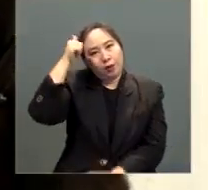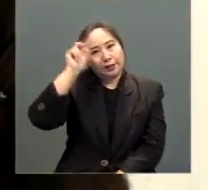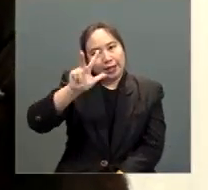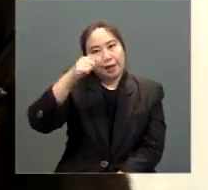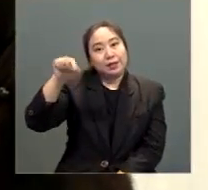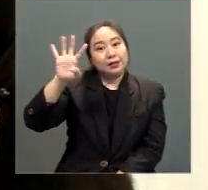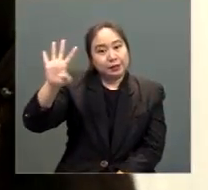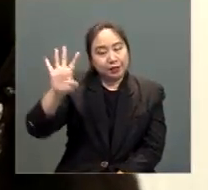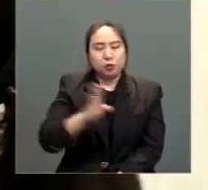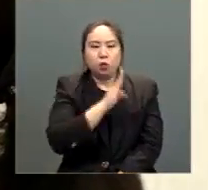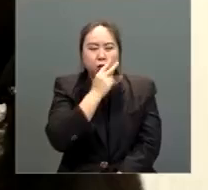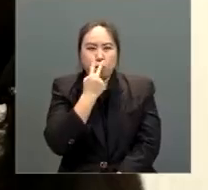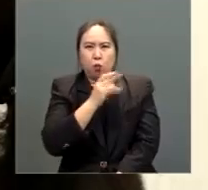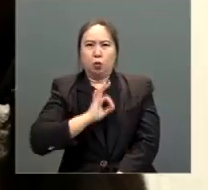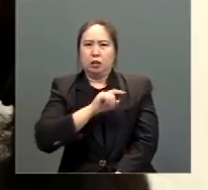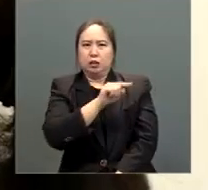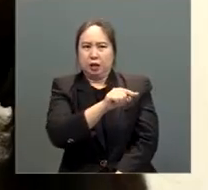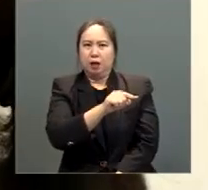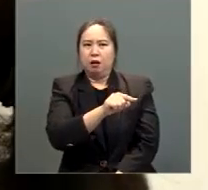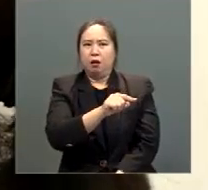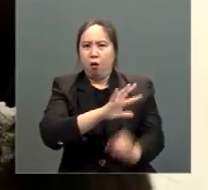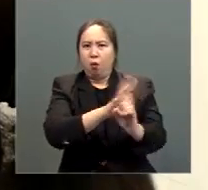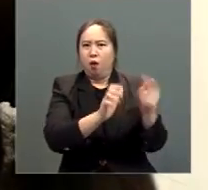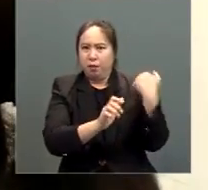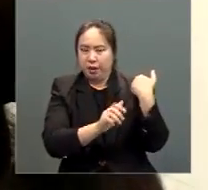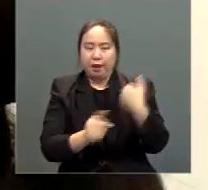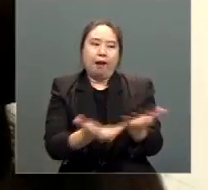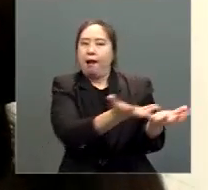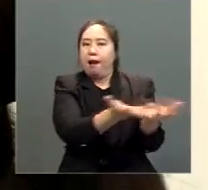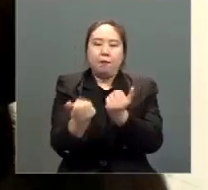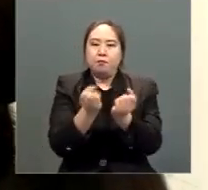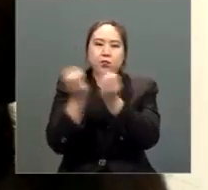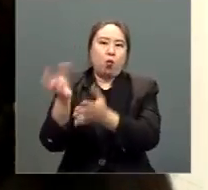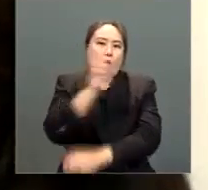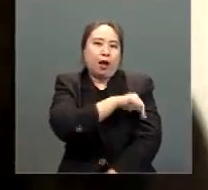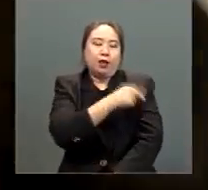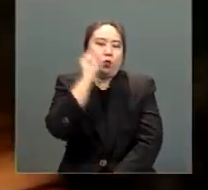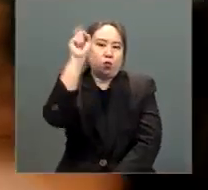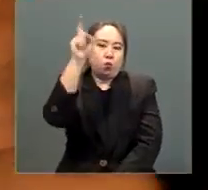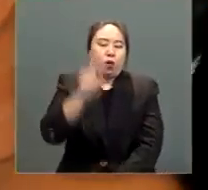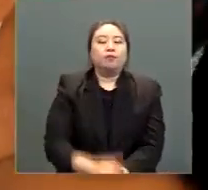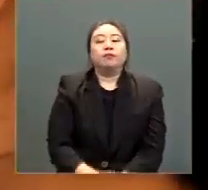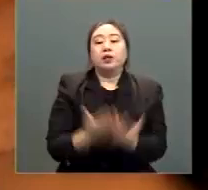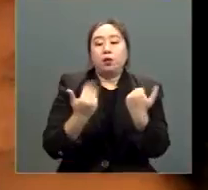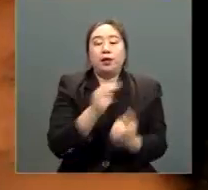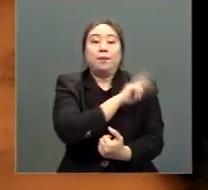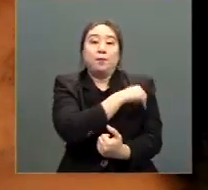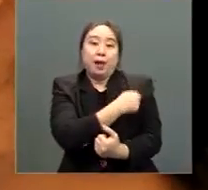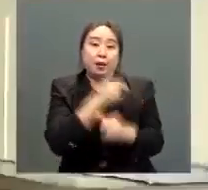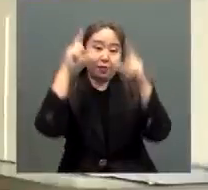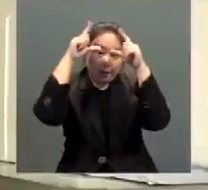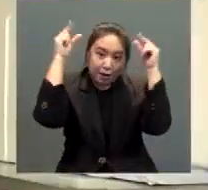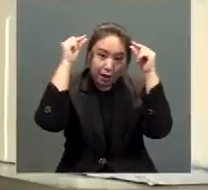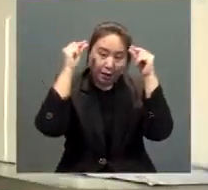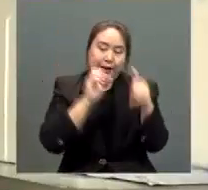หากพบกลุ่มเสี่ยงในทางโรงพยาบาลก็จะมารับตัวไปรักษาทันทีนอกจากนี้นะครับทีมแพทย์พยาบาลเองก็ได้ให้คำแนะนำ